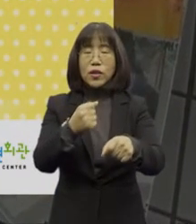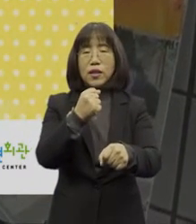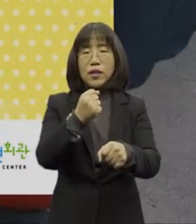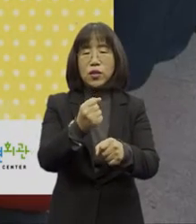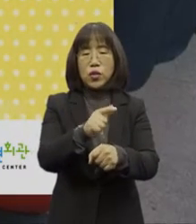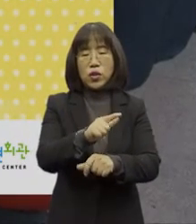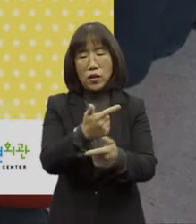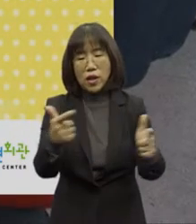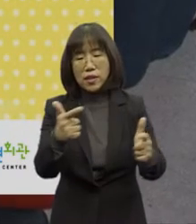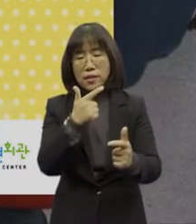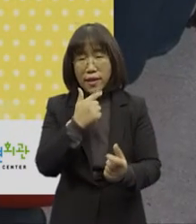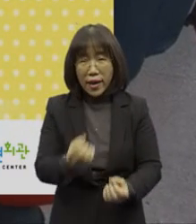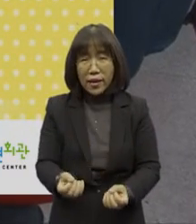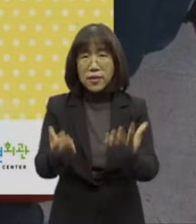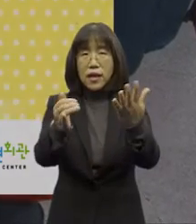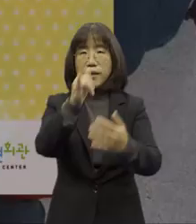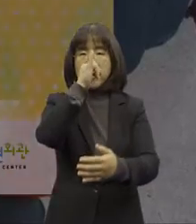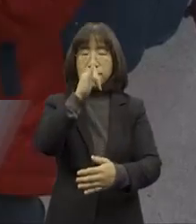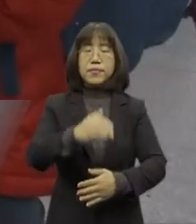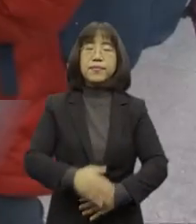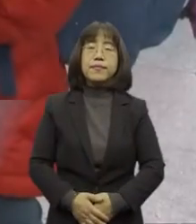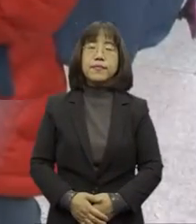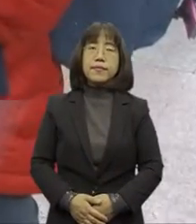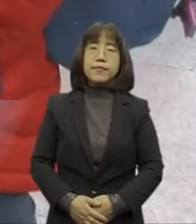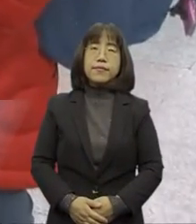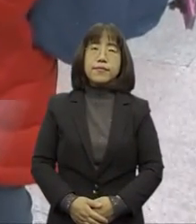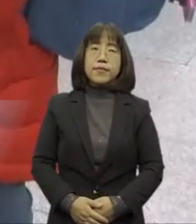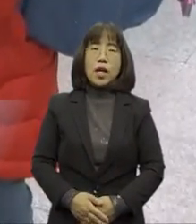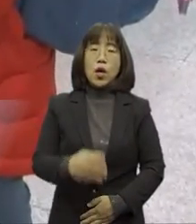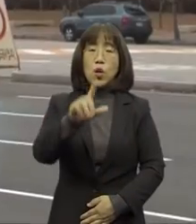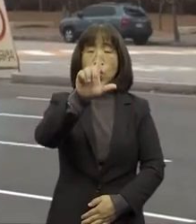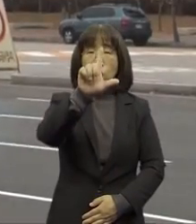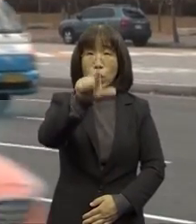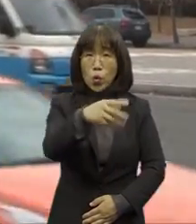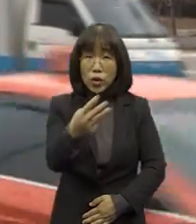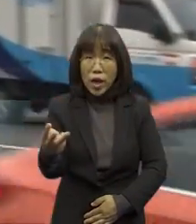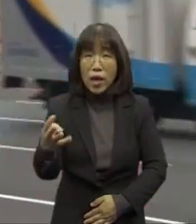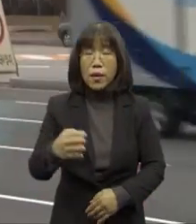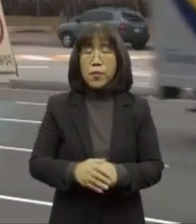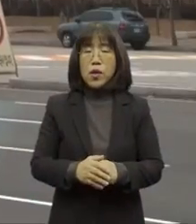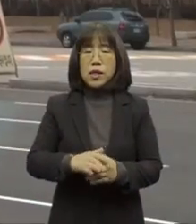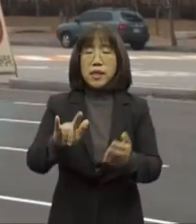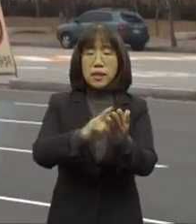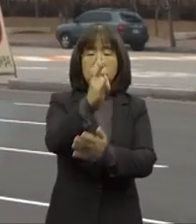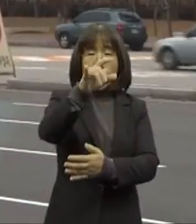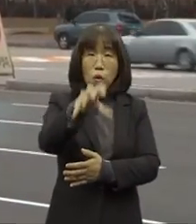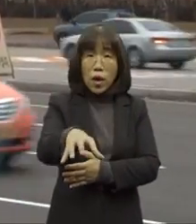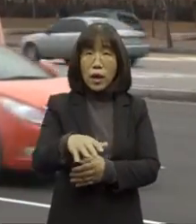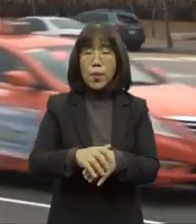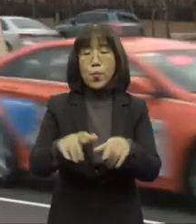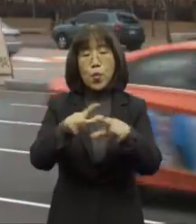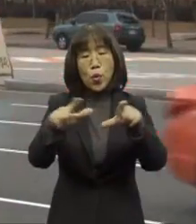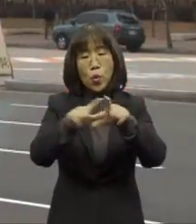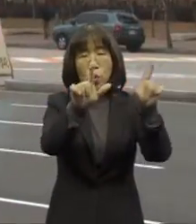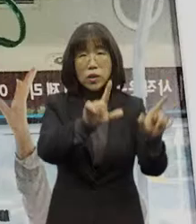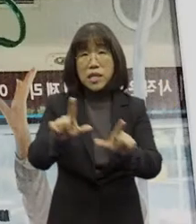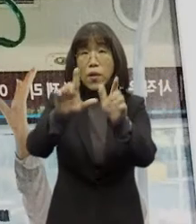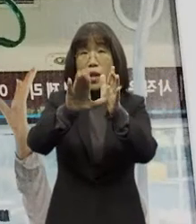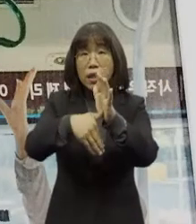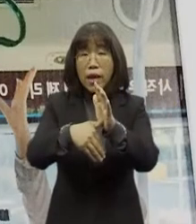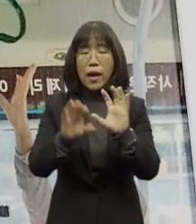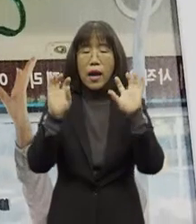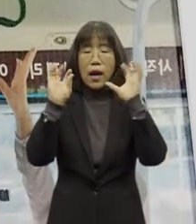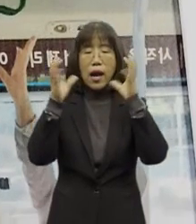아동 권리 퀴즈 이벤트와 조각 퍼즐 그림 행사를 진행합니다. 롯데몰 김포공항점에서는